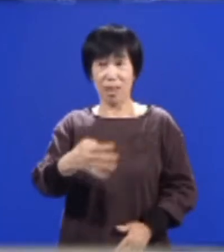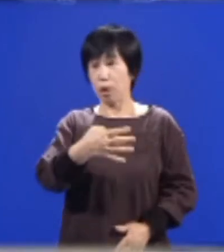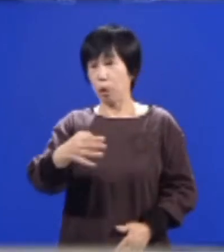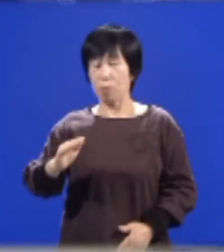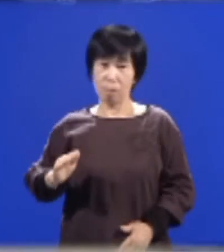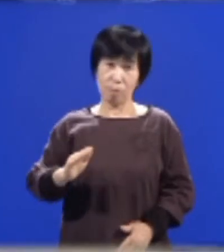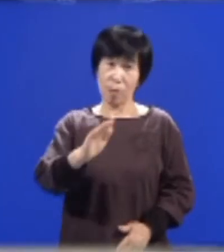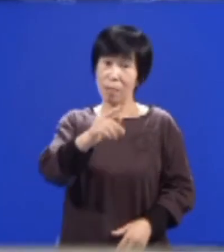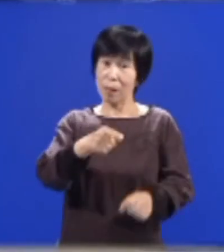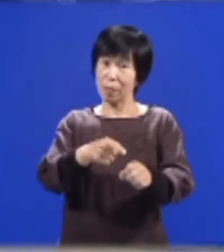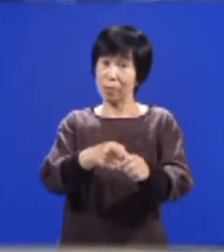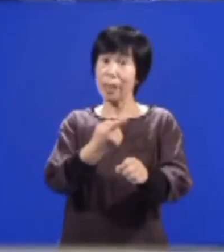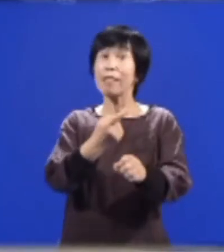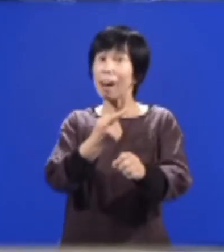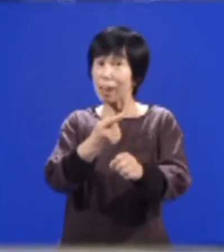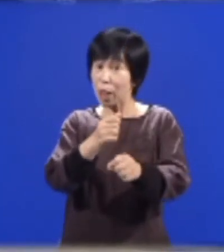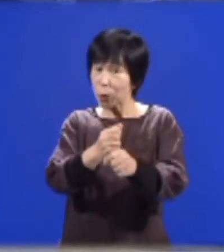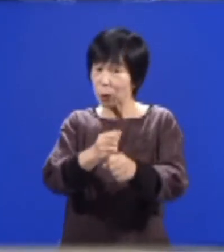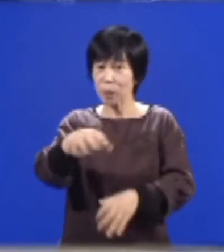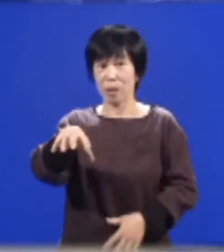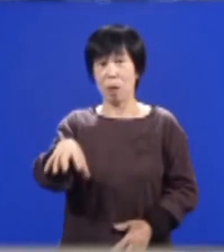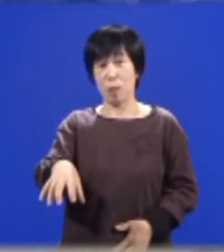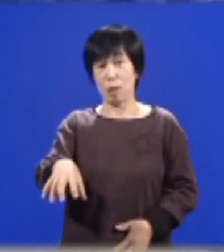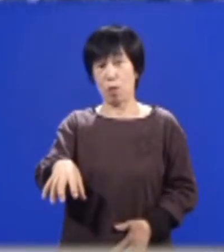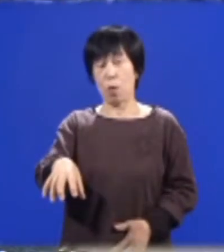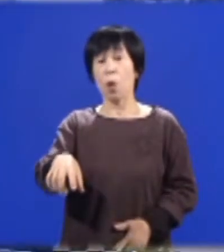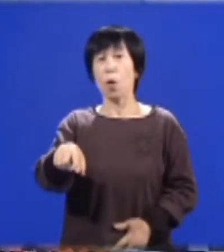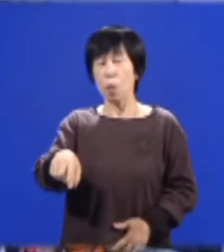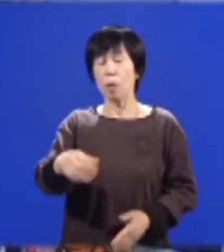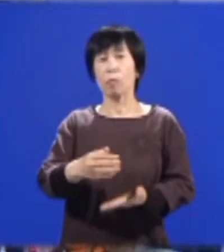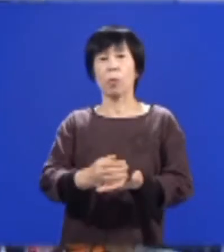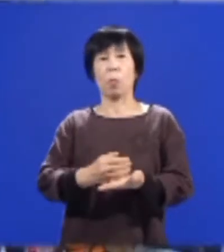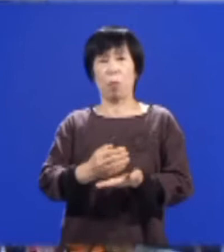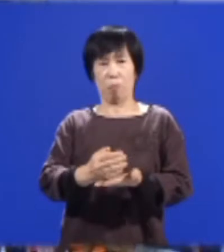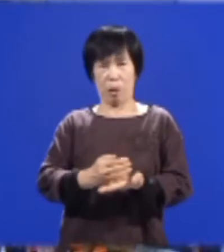区にはぎゅっと詰まっているんです。